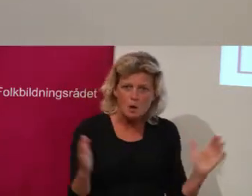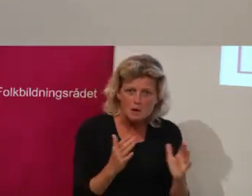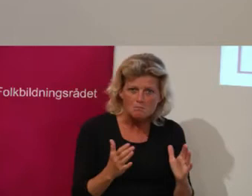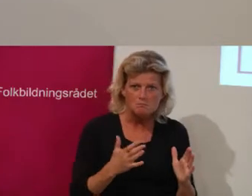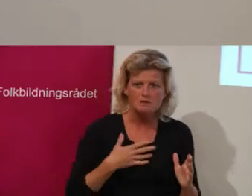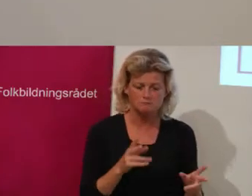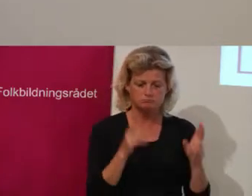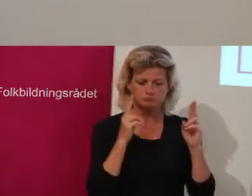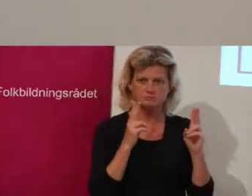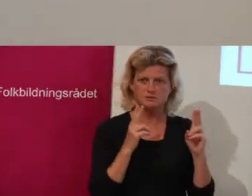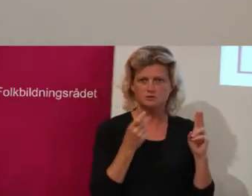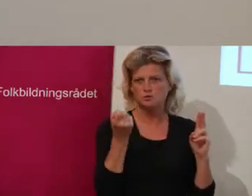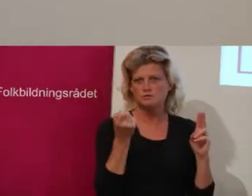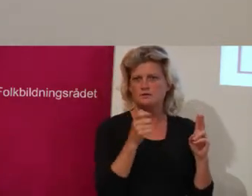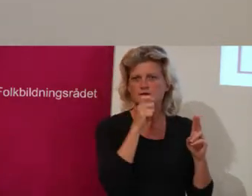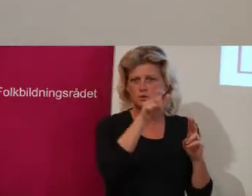mina intervjupersoner